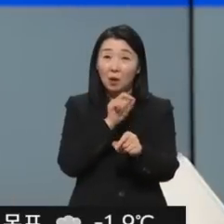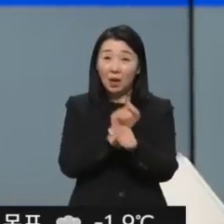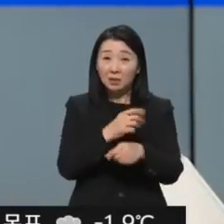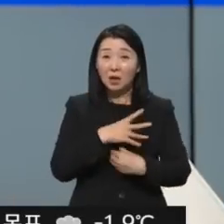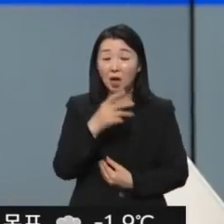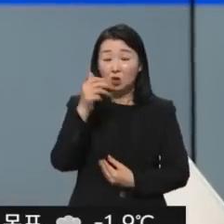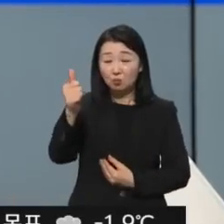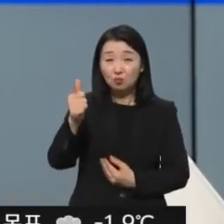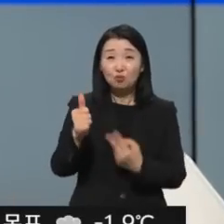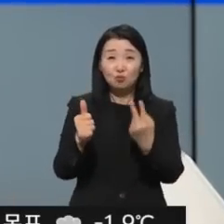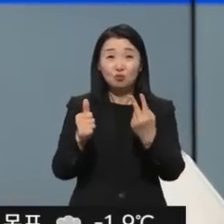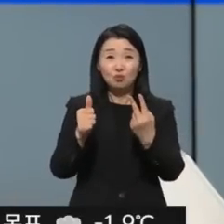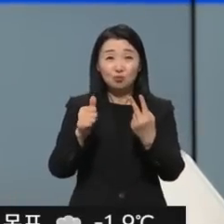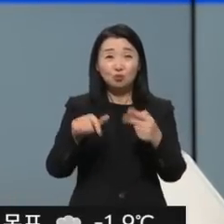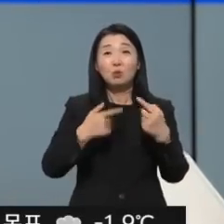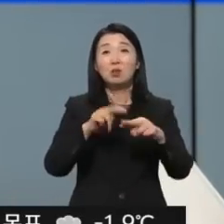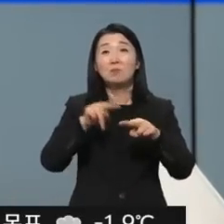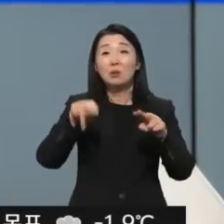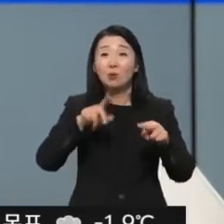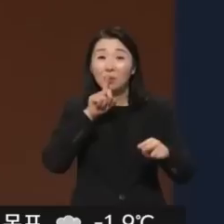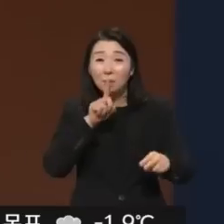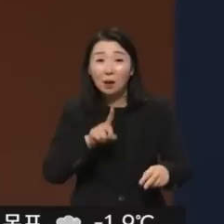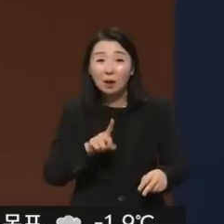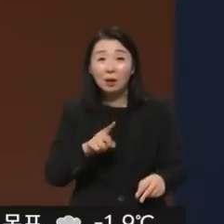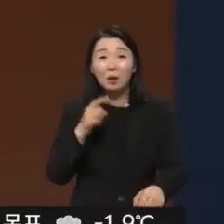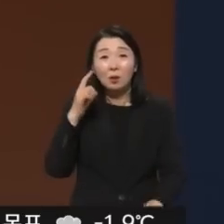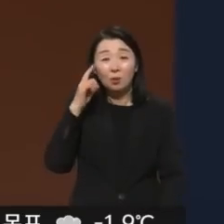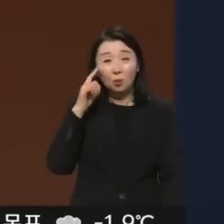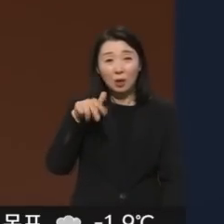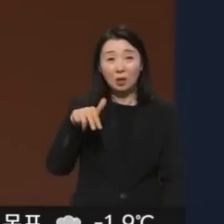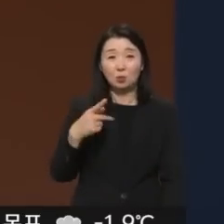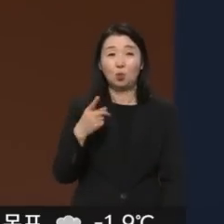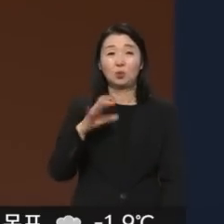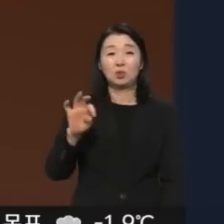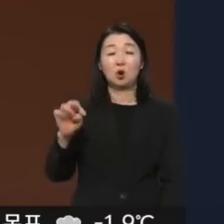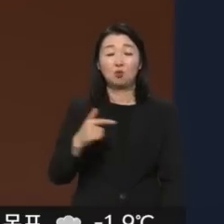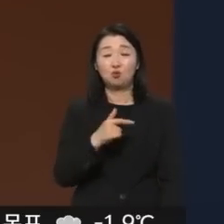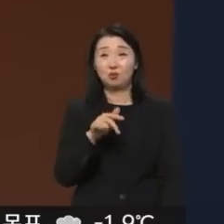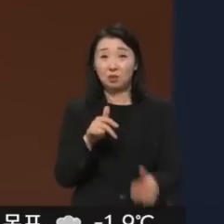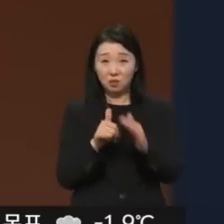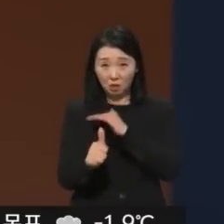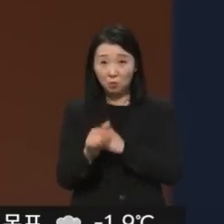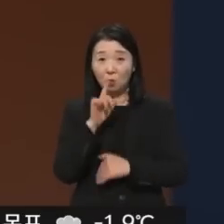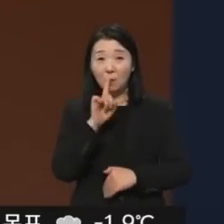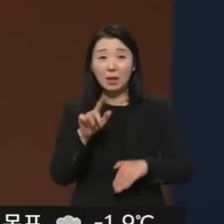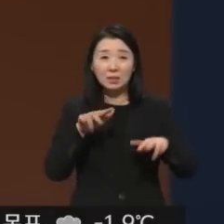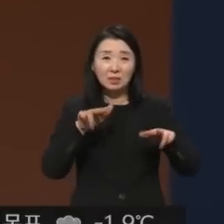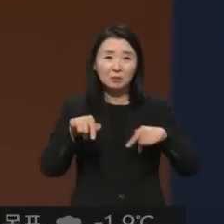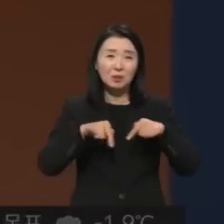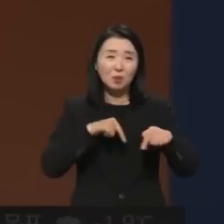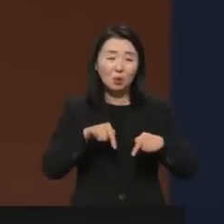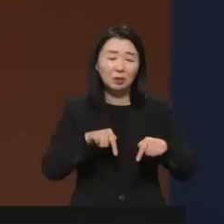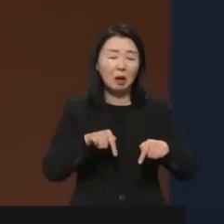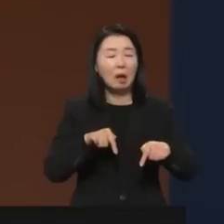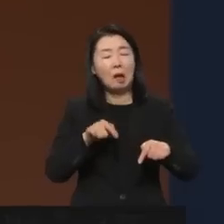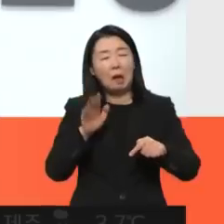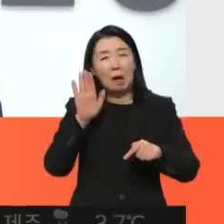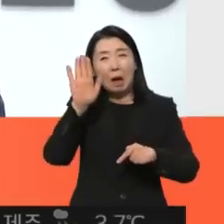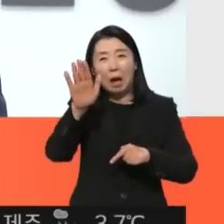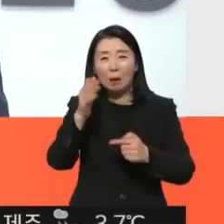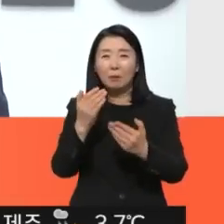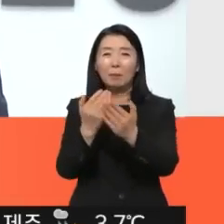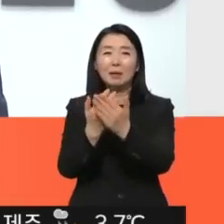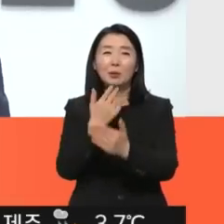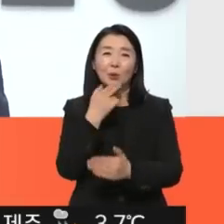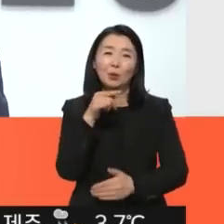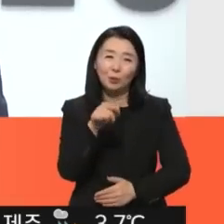동시에 물러나야 한다. 이런 주장을 펴는 사람도 있었죠. 네, 맞습니다. 시대전환 조정훈 대표가 한 말인데요. 지금은 정치가 하나도 앞으로 나가지